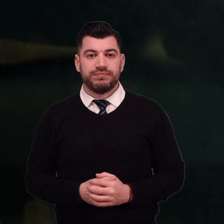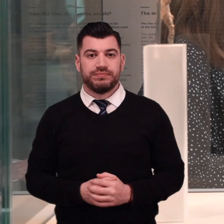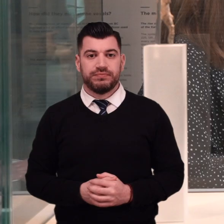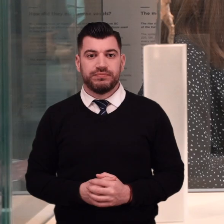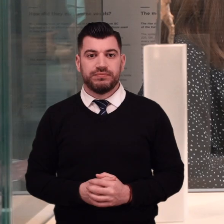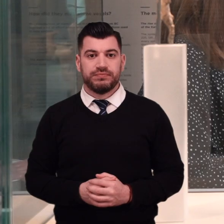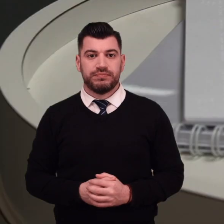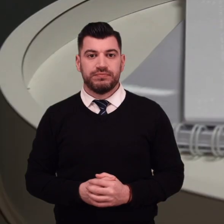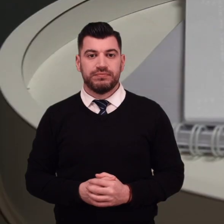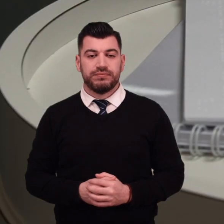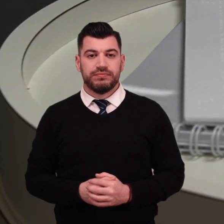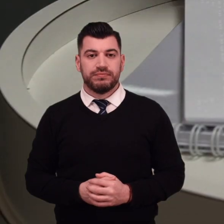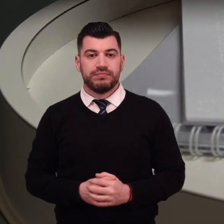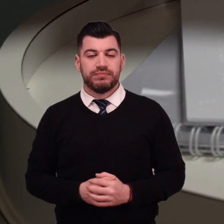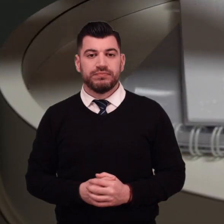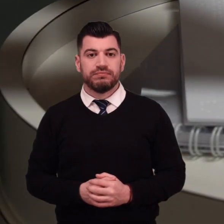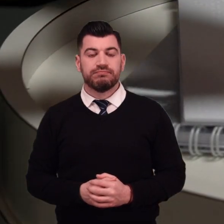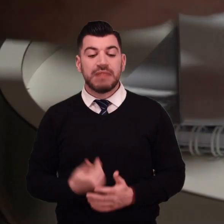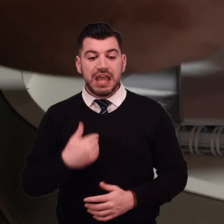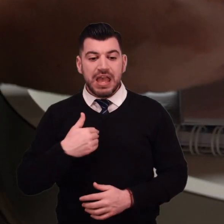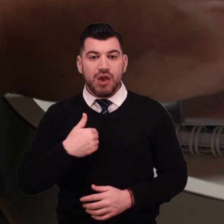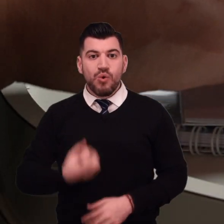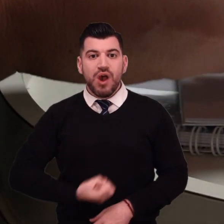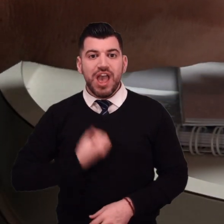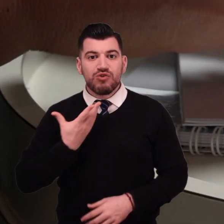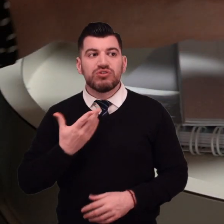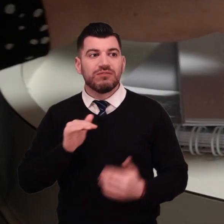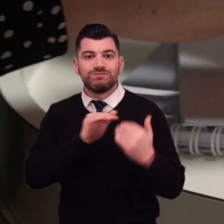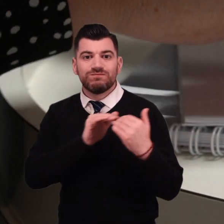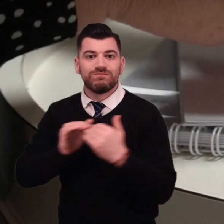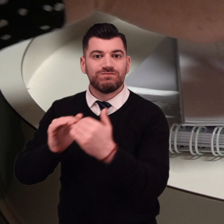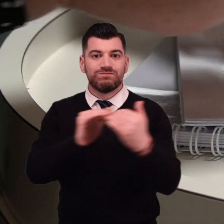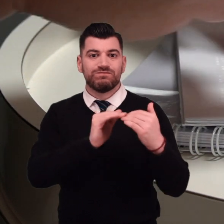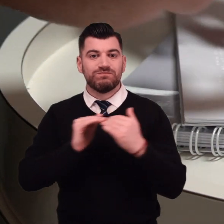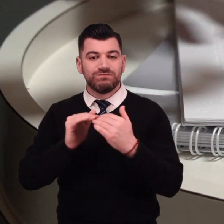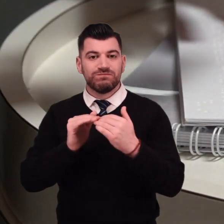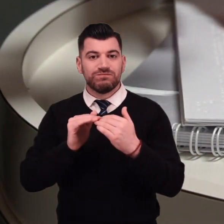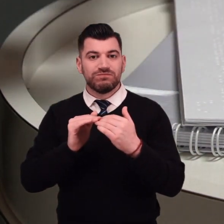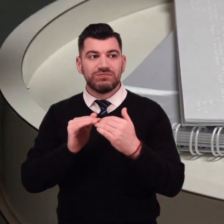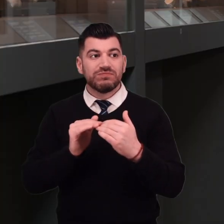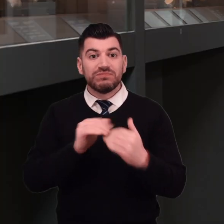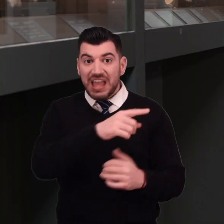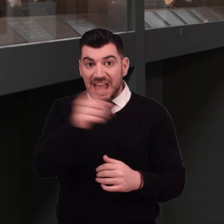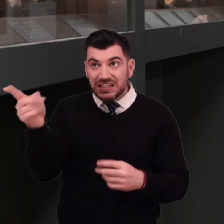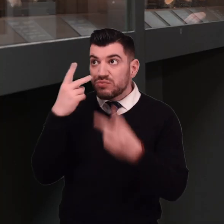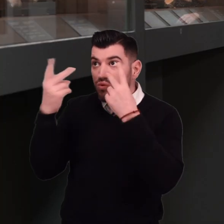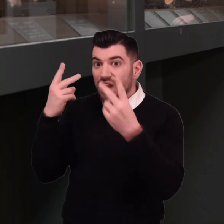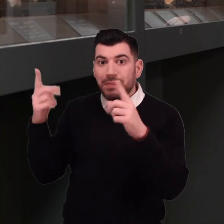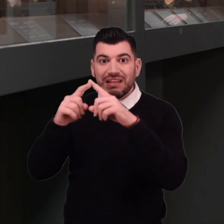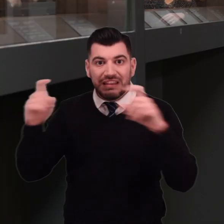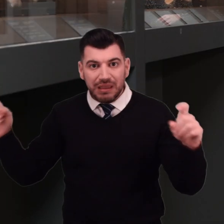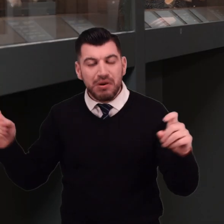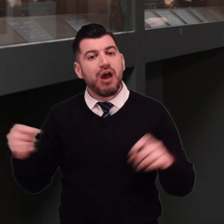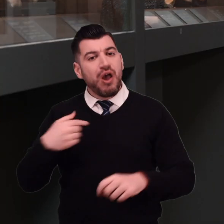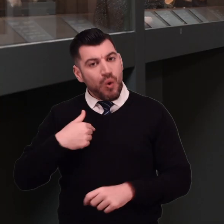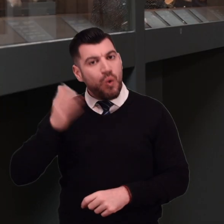Καταρχάς ένιωσα ισότιμα. Κάτι που μπορούσες να δεις εσύ και οποιοδήποτε άλλος, εγώ μπορούσα να το